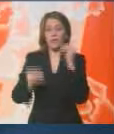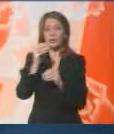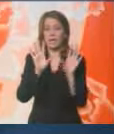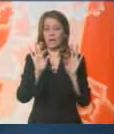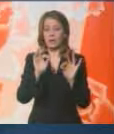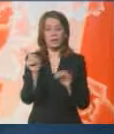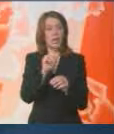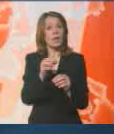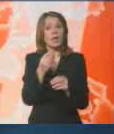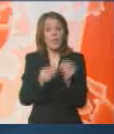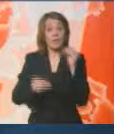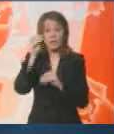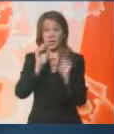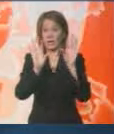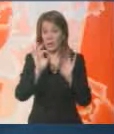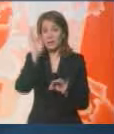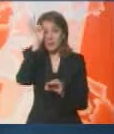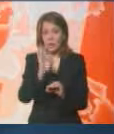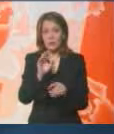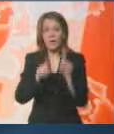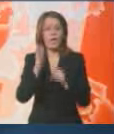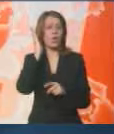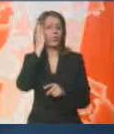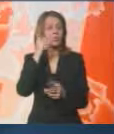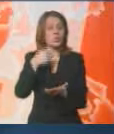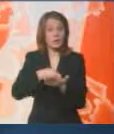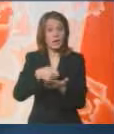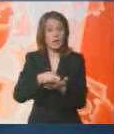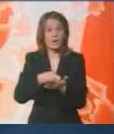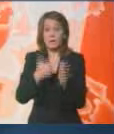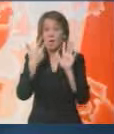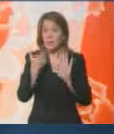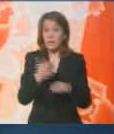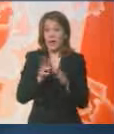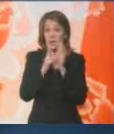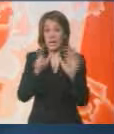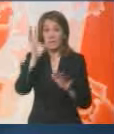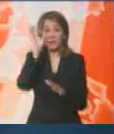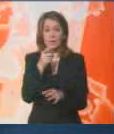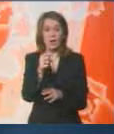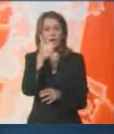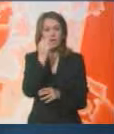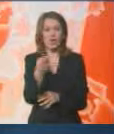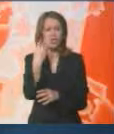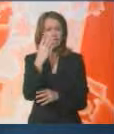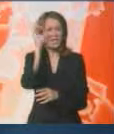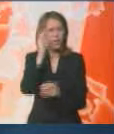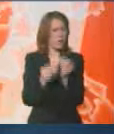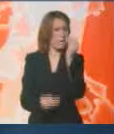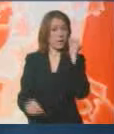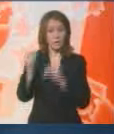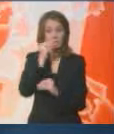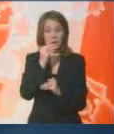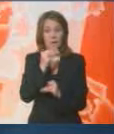10? Ne, povećanje je 10% u nekoj budućoj ceni, ali sa 8 na 18% to je oko 140%